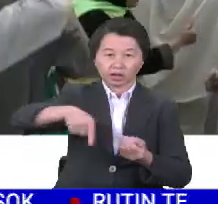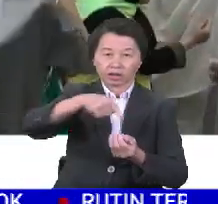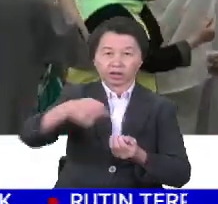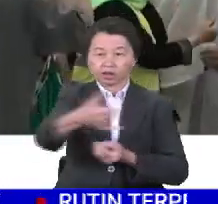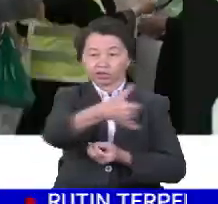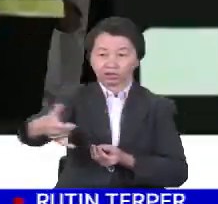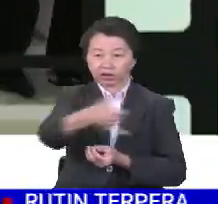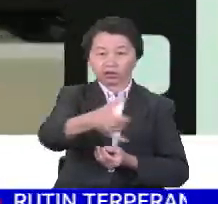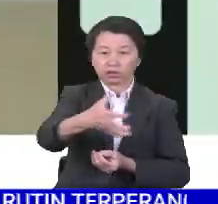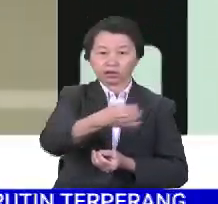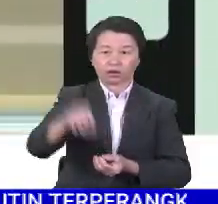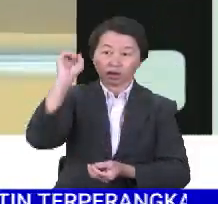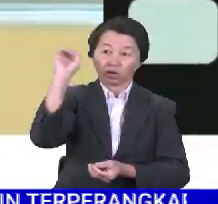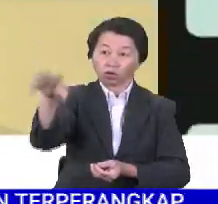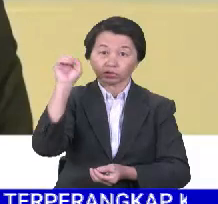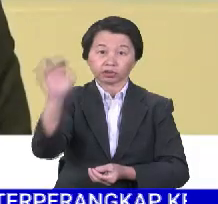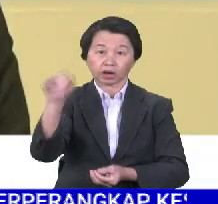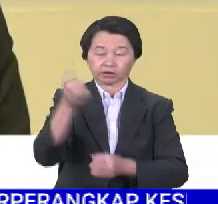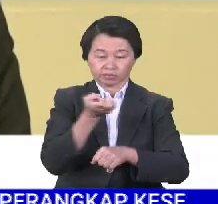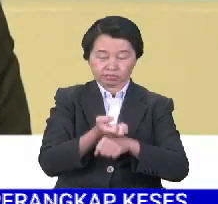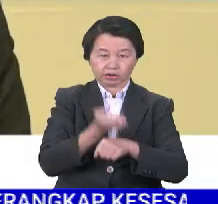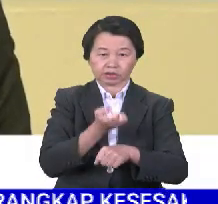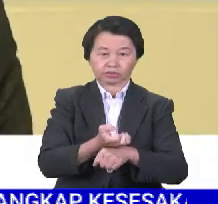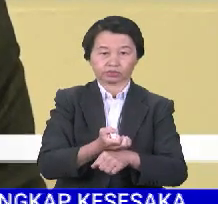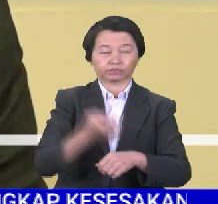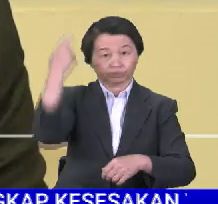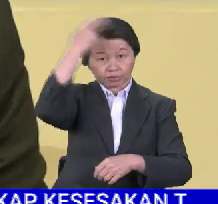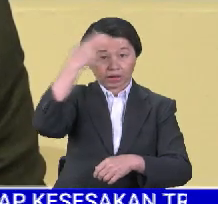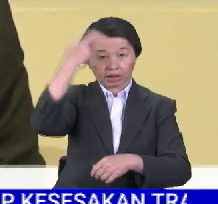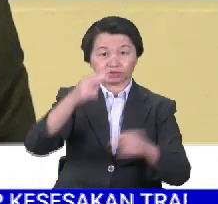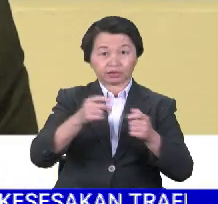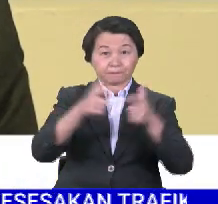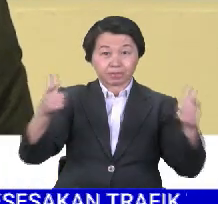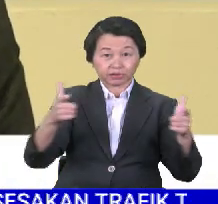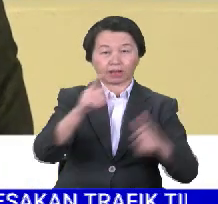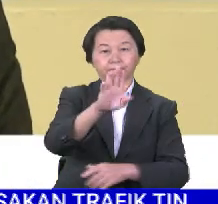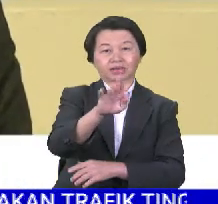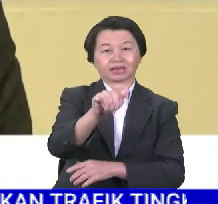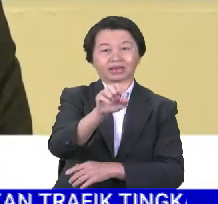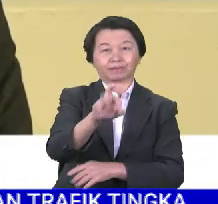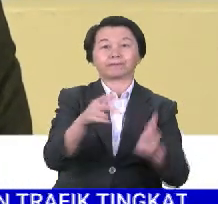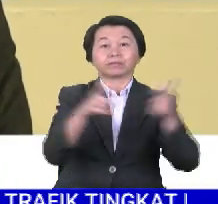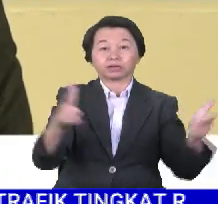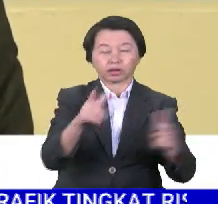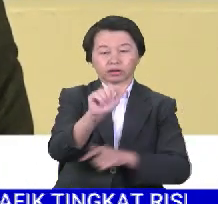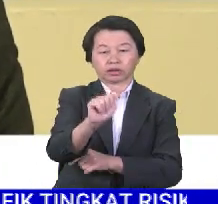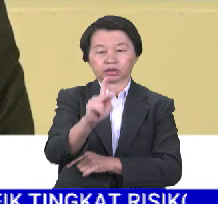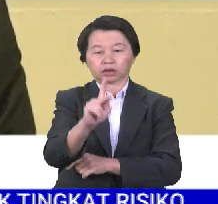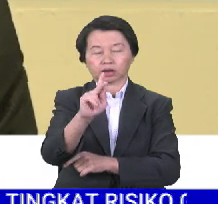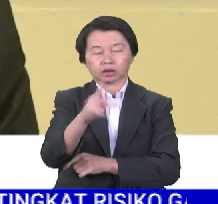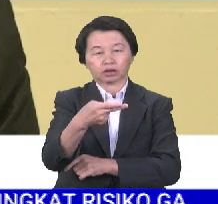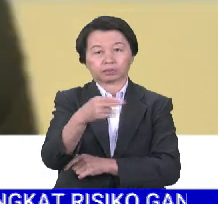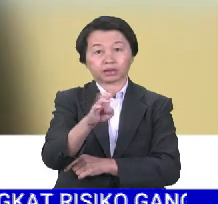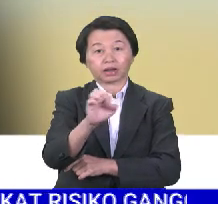dan melontar. Istilah Haji Akbar ini disebut oleh Allah Ta'ala dalam firman-Nya dalam surah At-Taubah